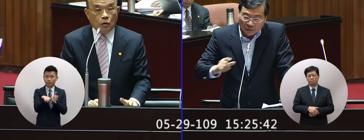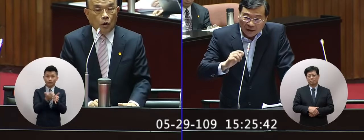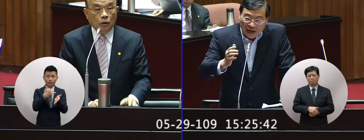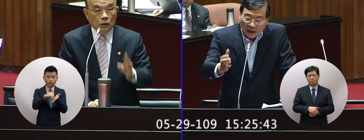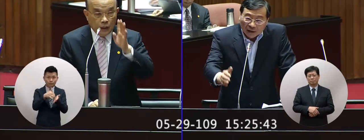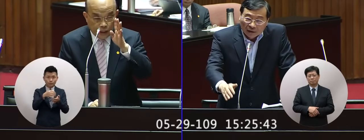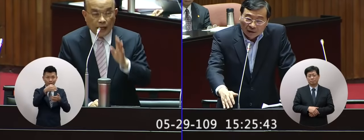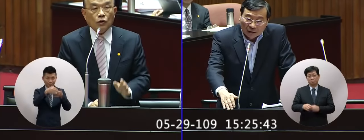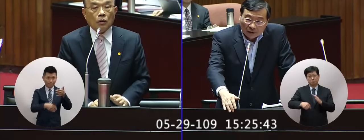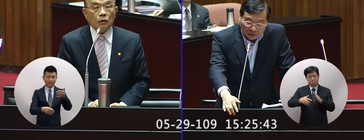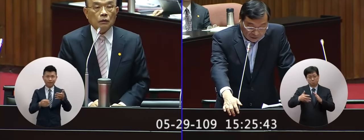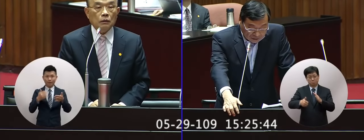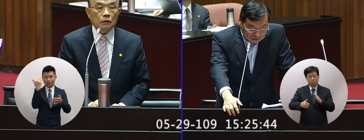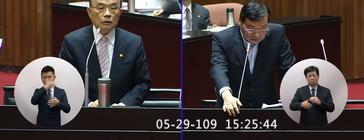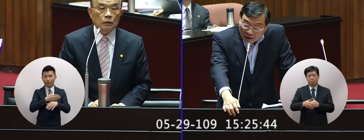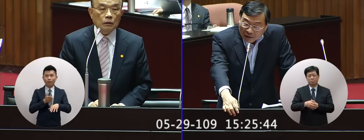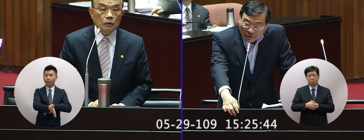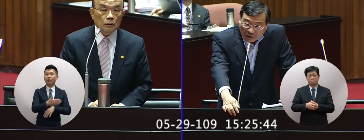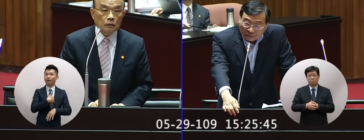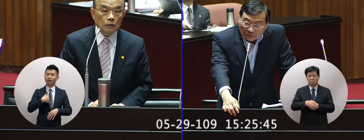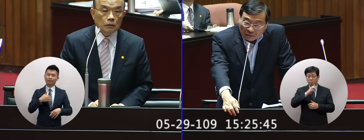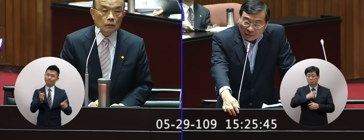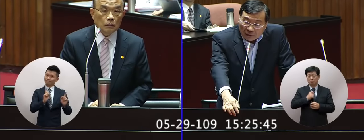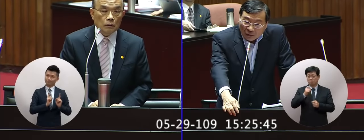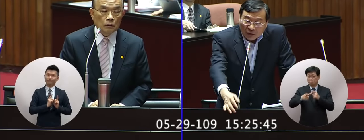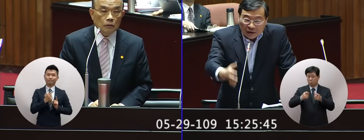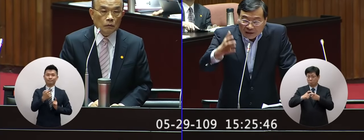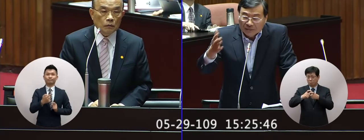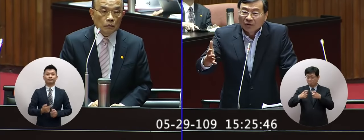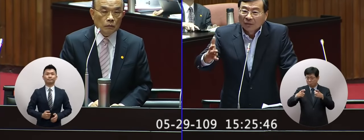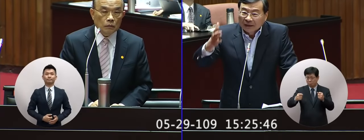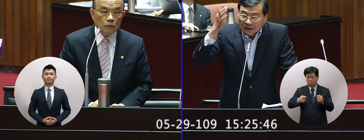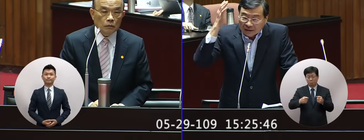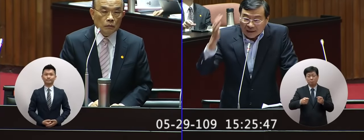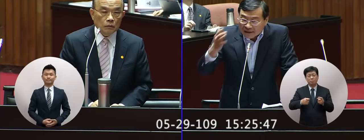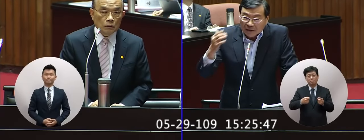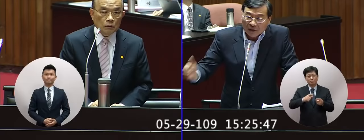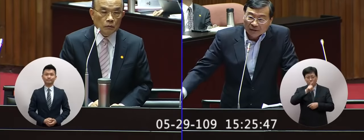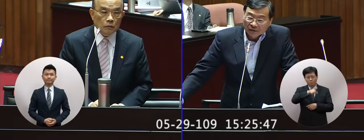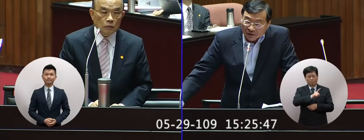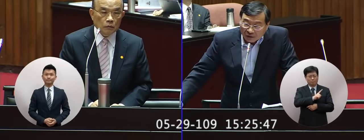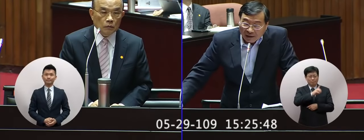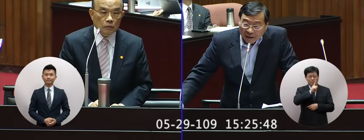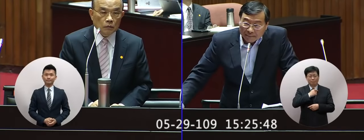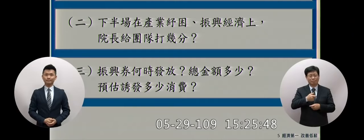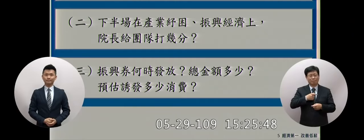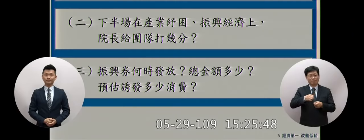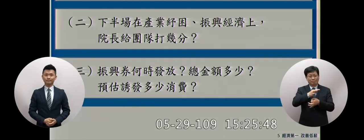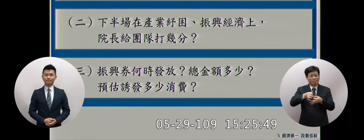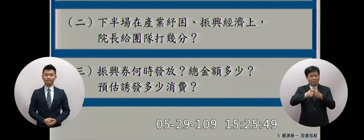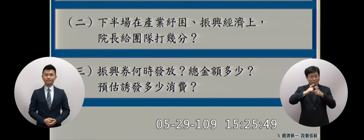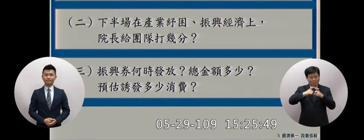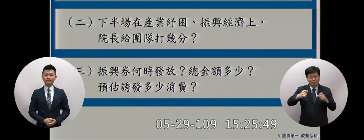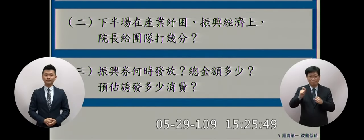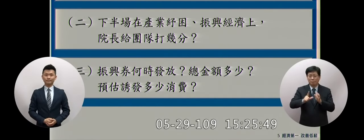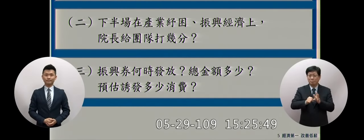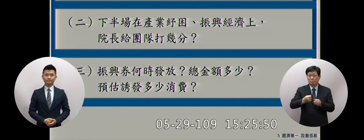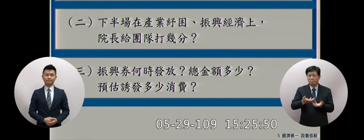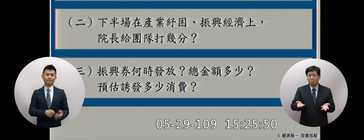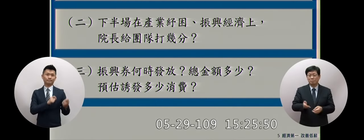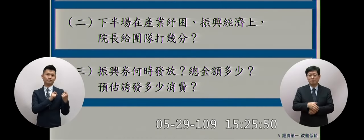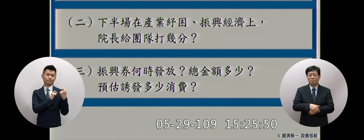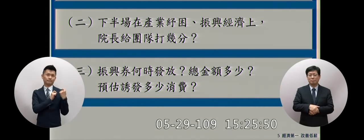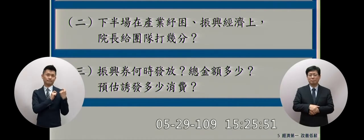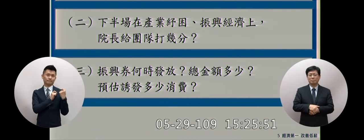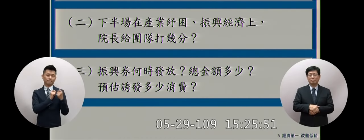那么快通过， 院长 很感动。 消费券或者您所谓的振兴券什么时候发？ 前一阵子还